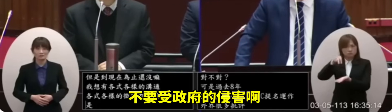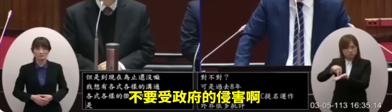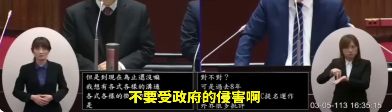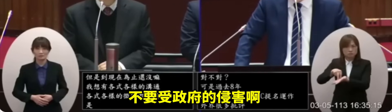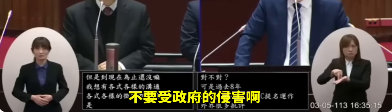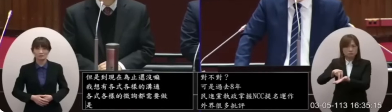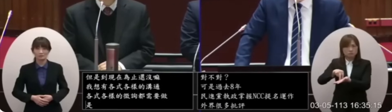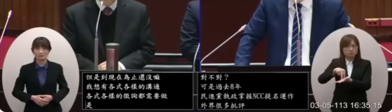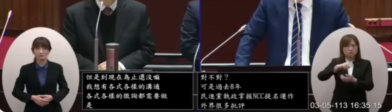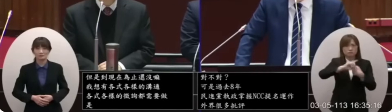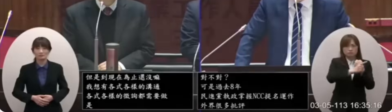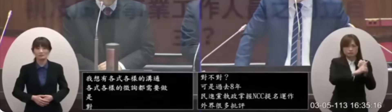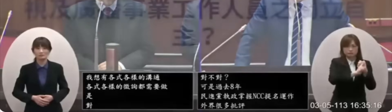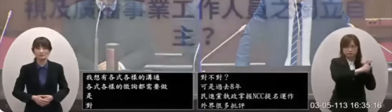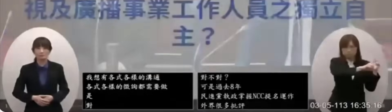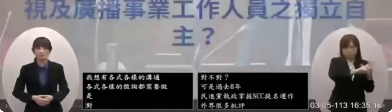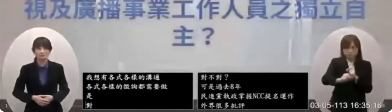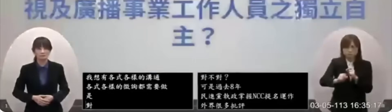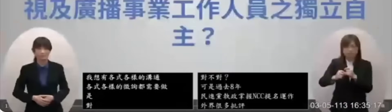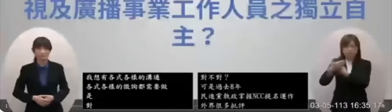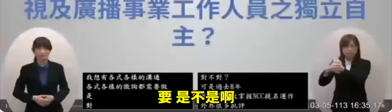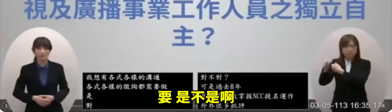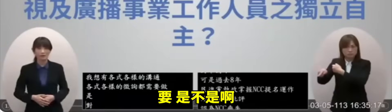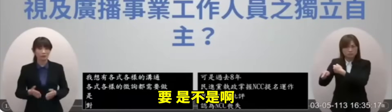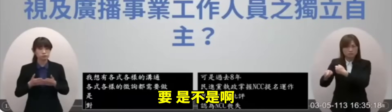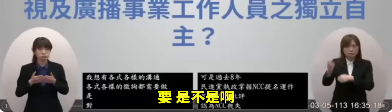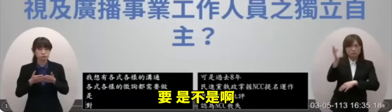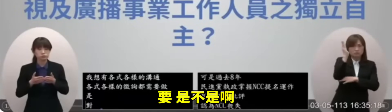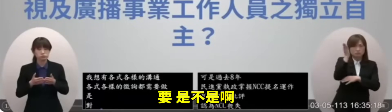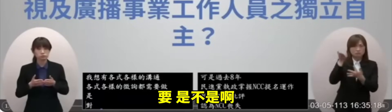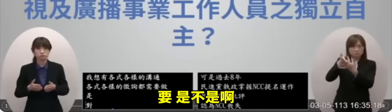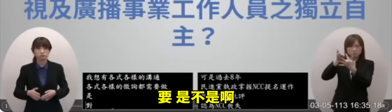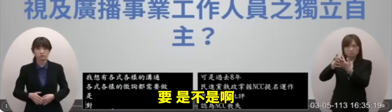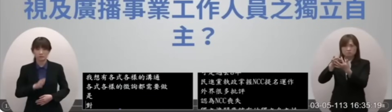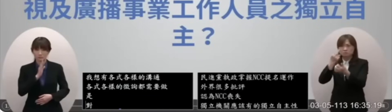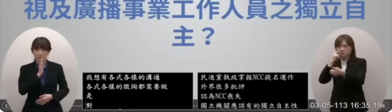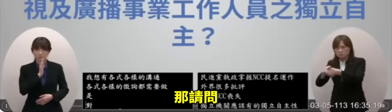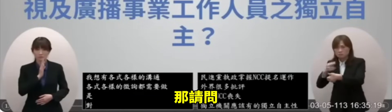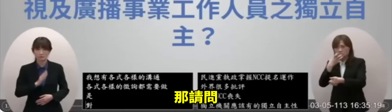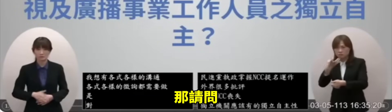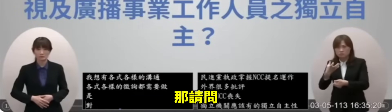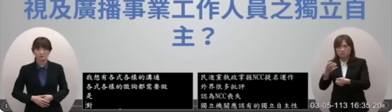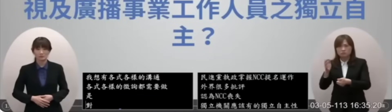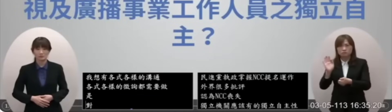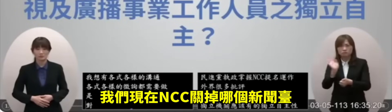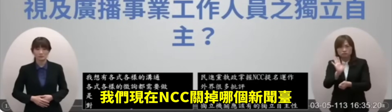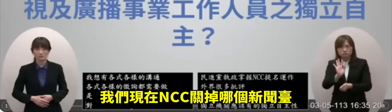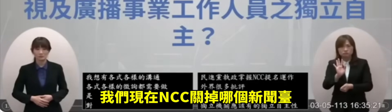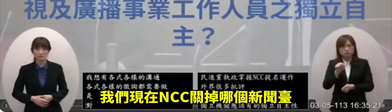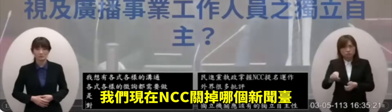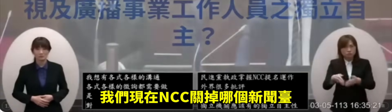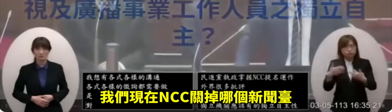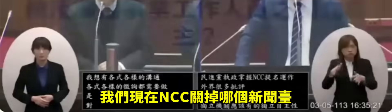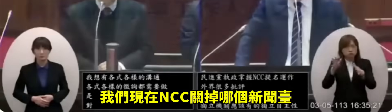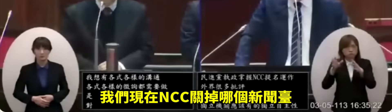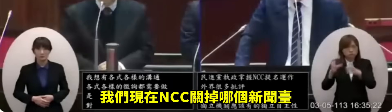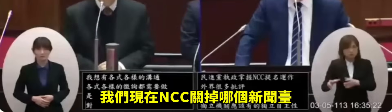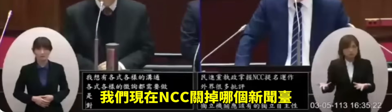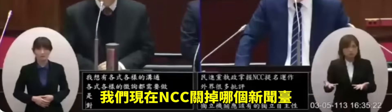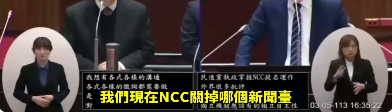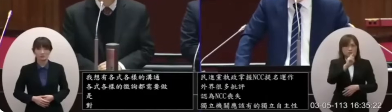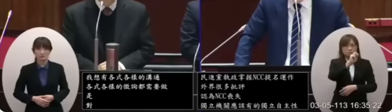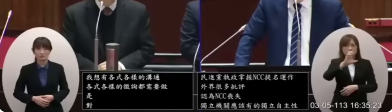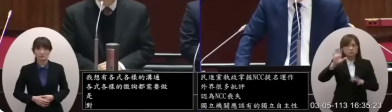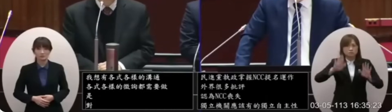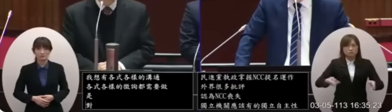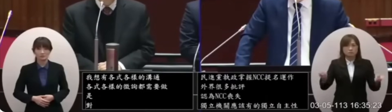府的侵害啊。 要啊，需要。 要是不是啊？ 是。 那请问，我们现在 NCC 关掉哪个新闻